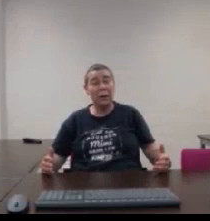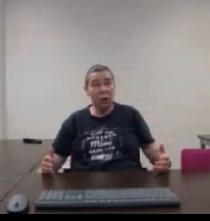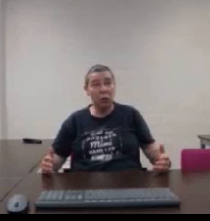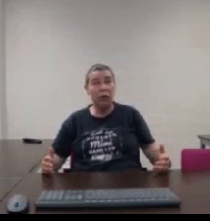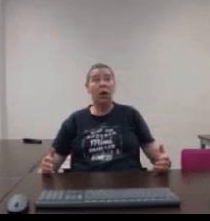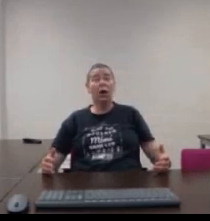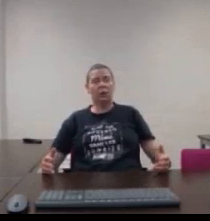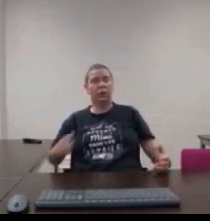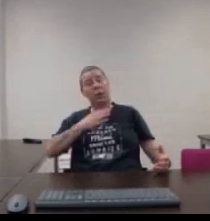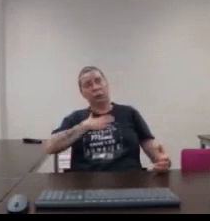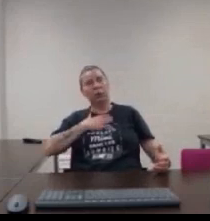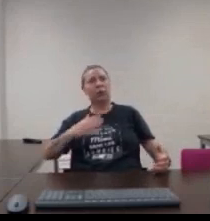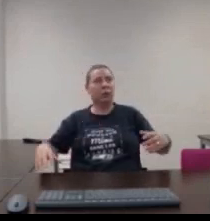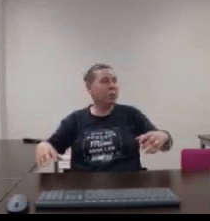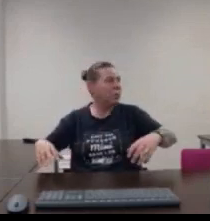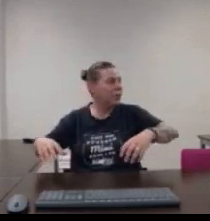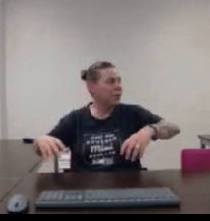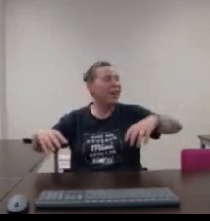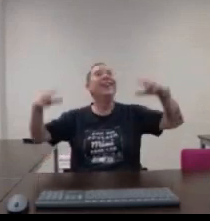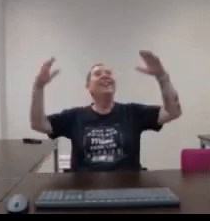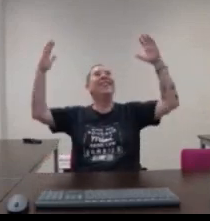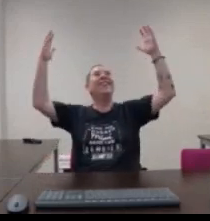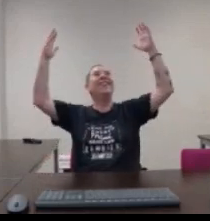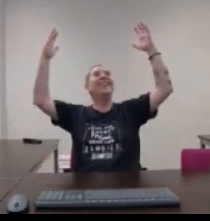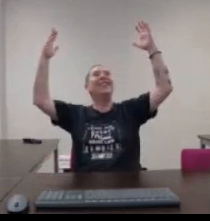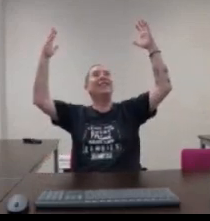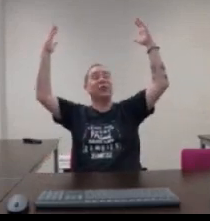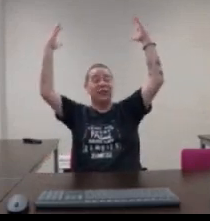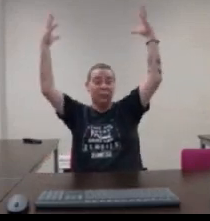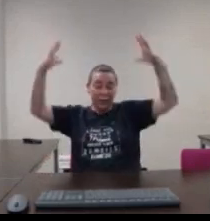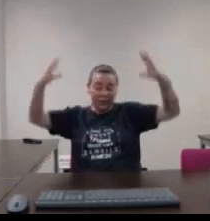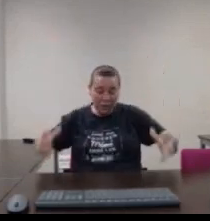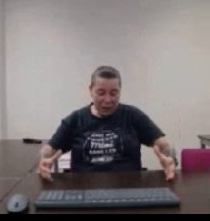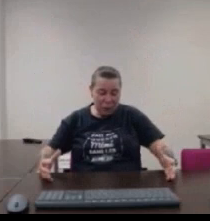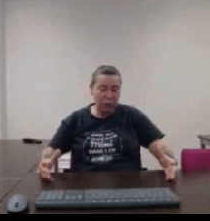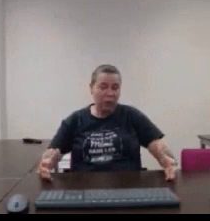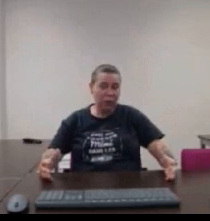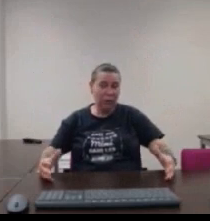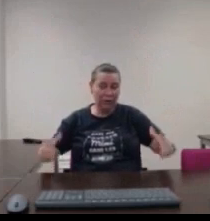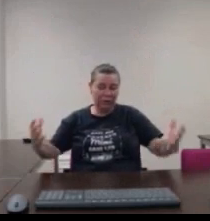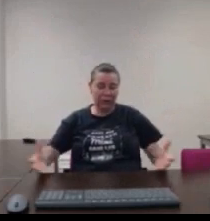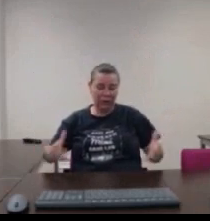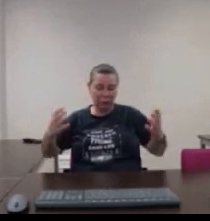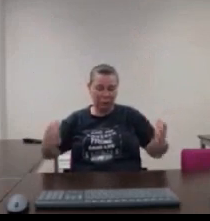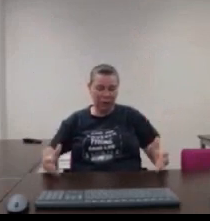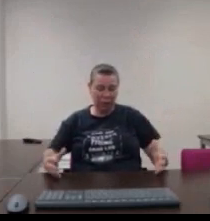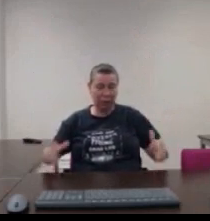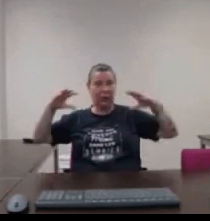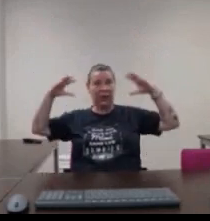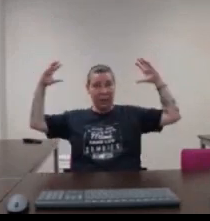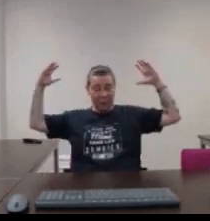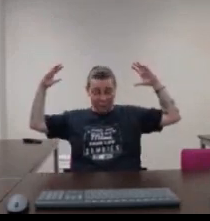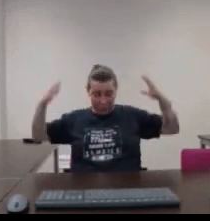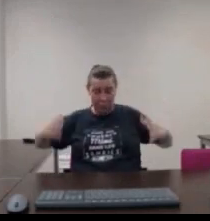non réverbérantes. Pardon, je suis en train de perdre ma voix déjà. Donc, si vous avez la lumière juste au-dessus, ça sera forcément plus